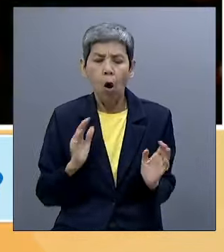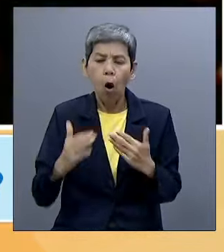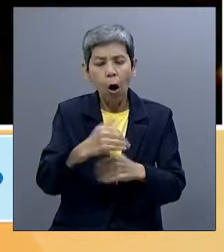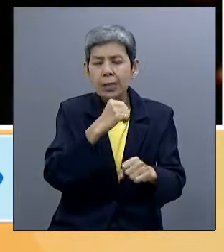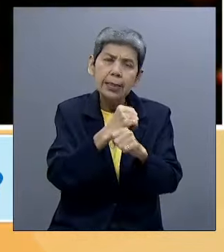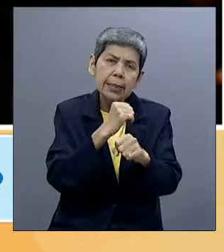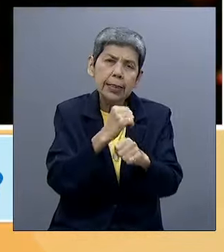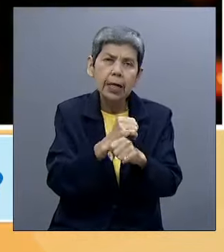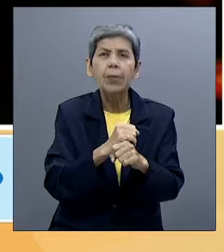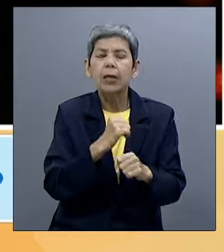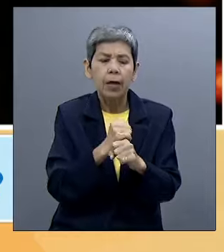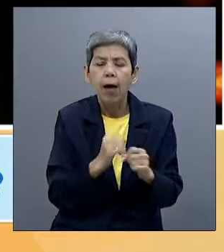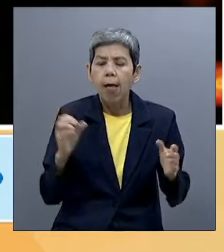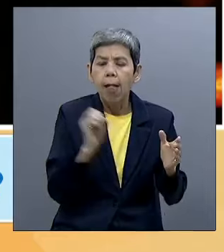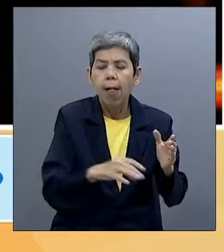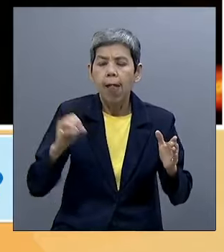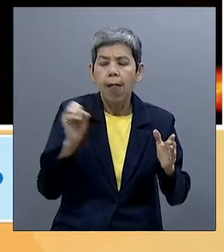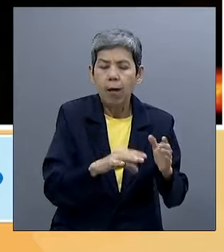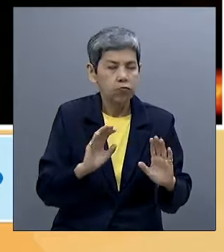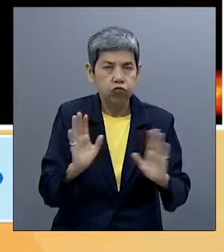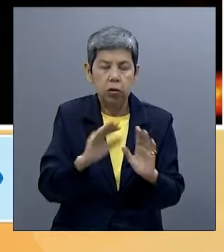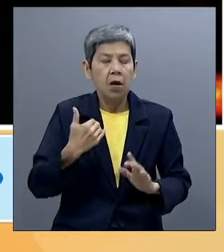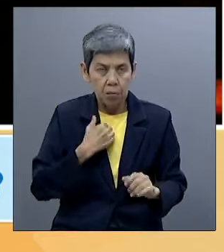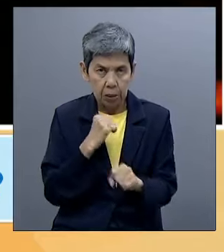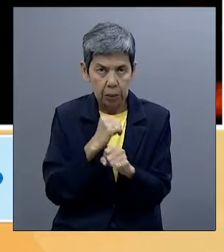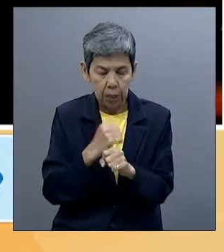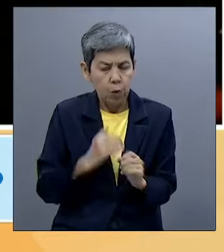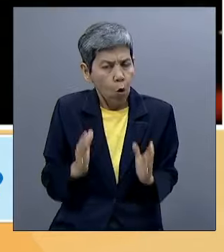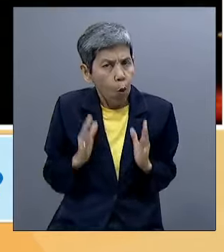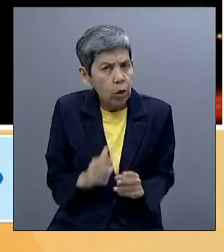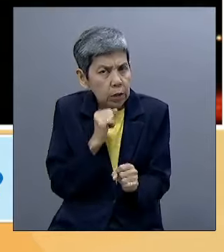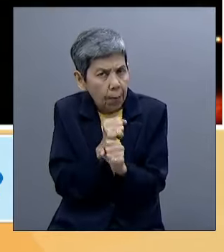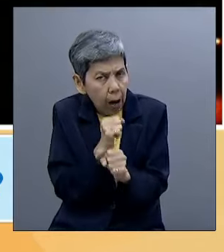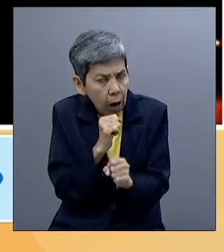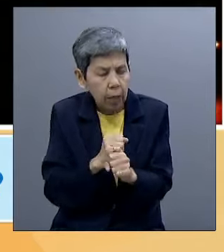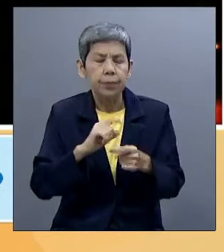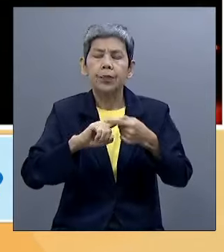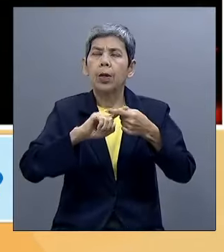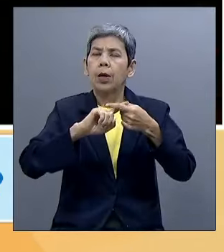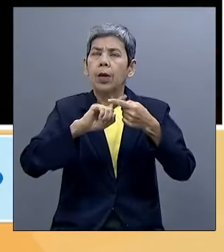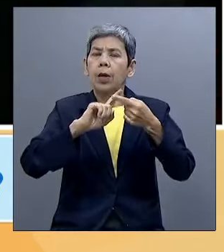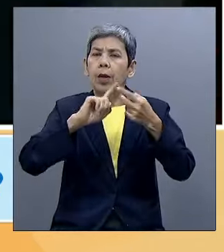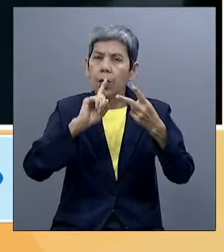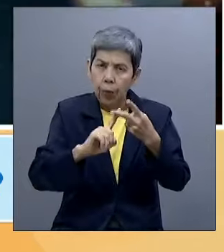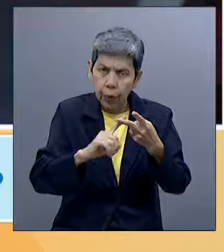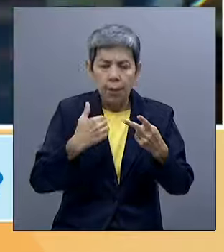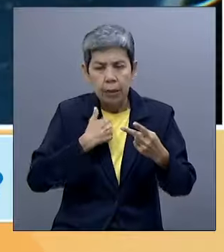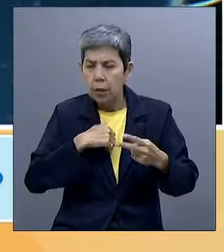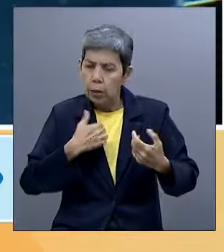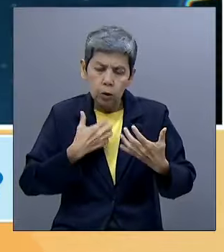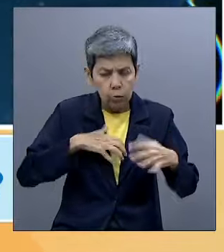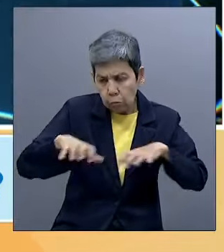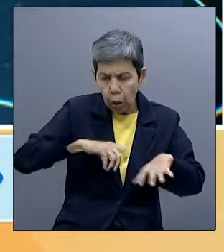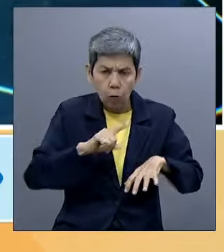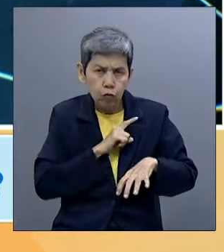งซื้อของใส่เข้าไปแล้วจบนะฮะมันจะต้องมีเรื่องของบุคลากรมีเรื่องของการmaintenance ดูแลรักษา